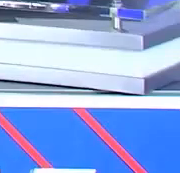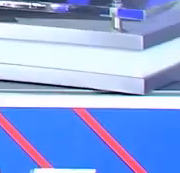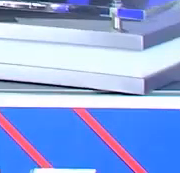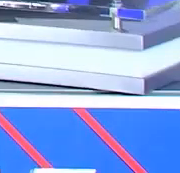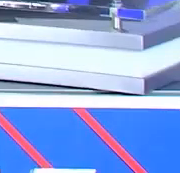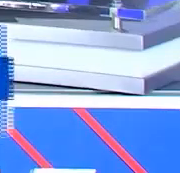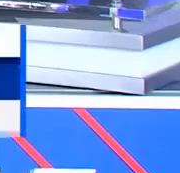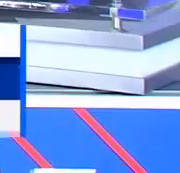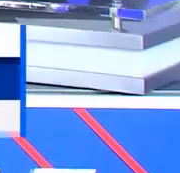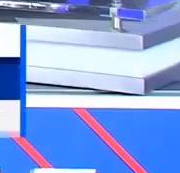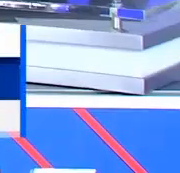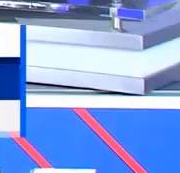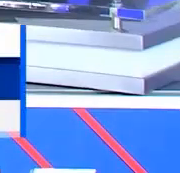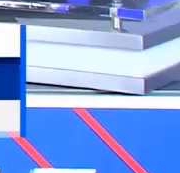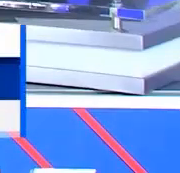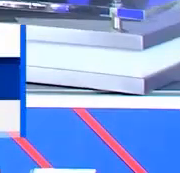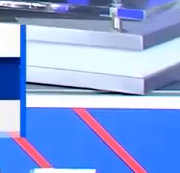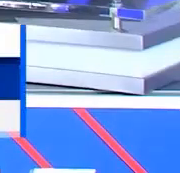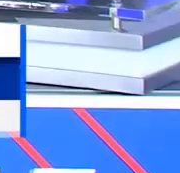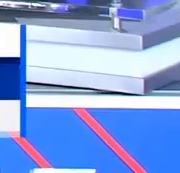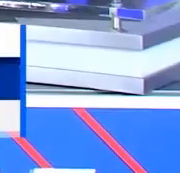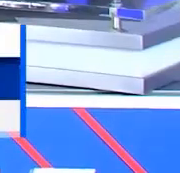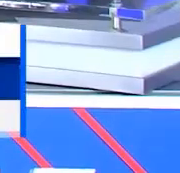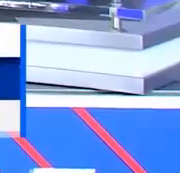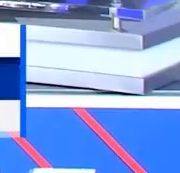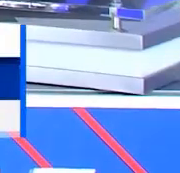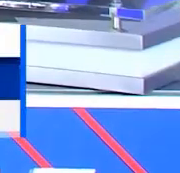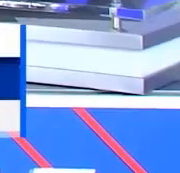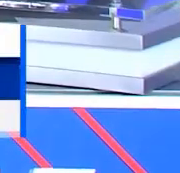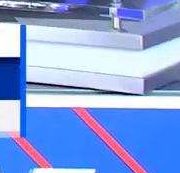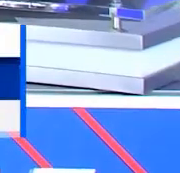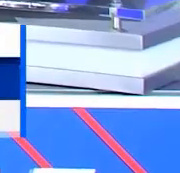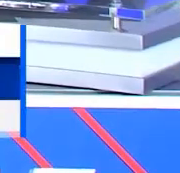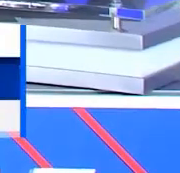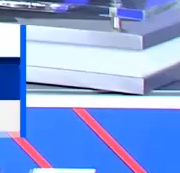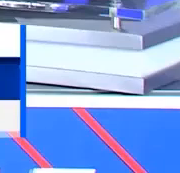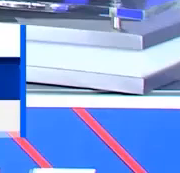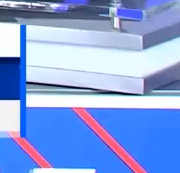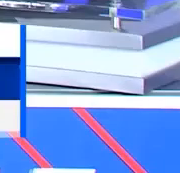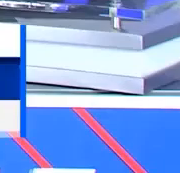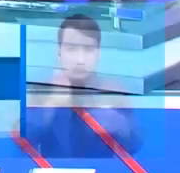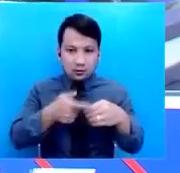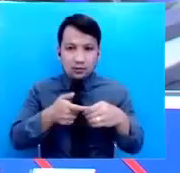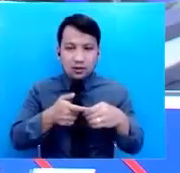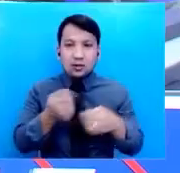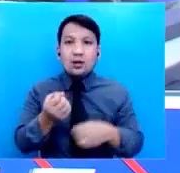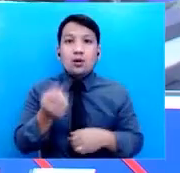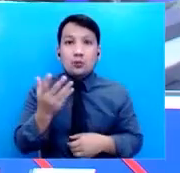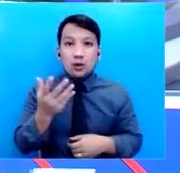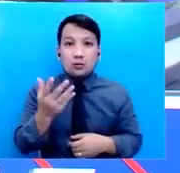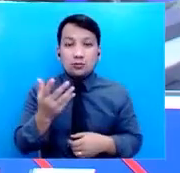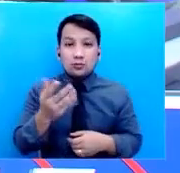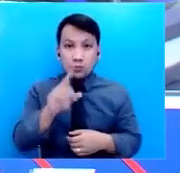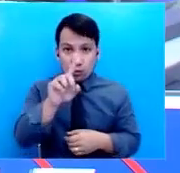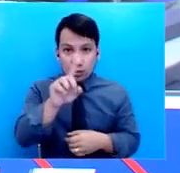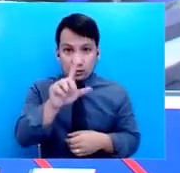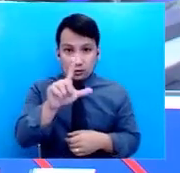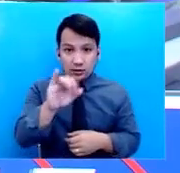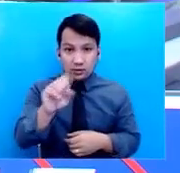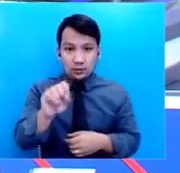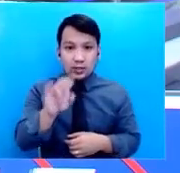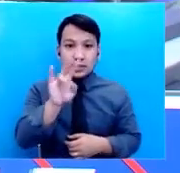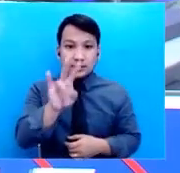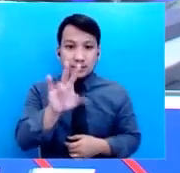Walang preno ang taas presyo sa petrolyo. Ang kada litro ng gasolina umaabot na ngayon ng halos 75